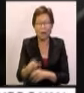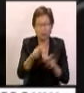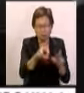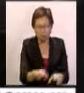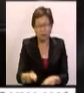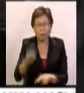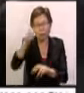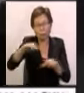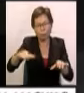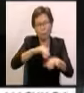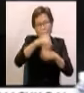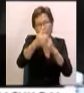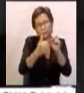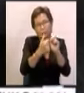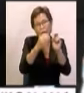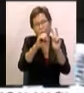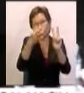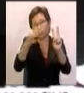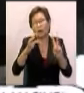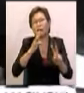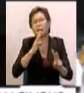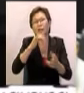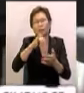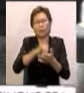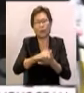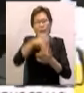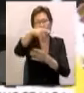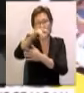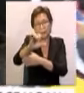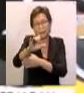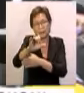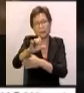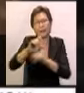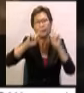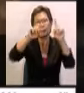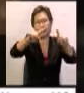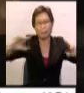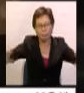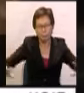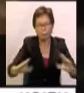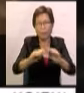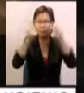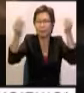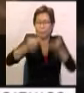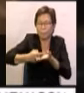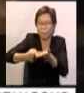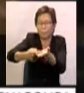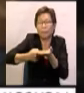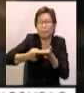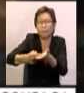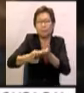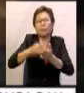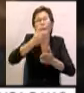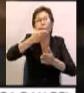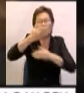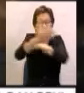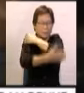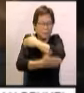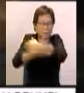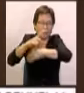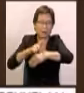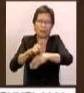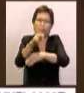akan dilaksana pada tahun depan. Beliau menyatakannya dalam sidang media selepas menghadiri persidangan Majlis Perundingan Belia Negara di Ibu